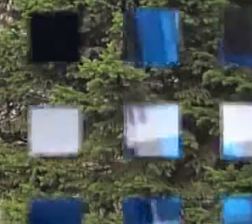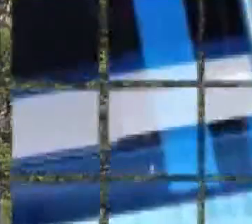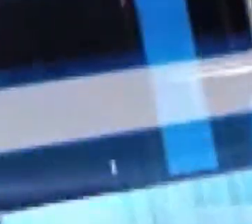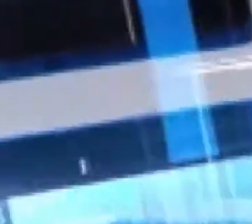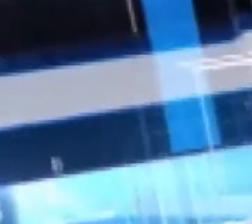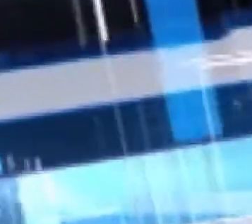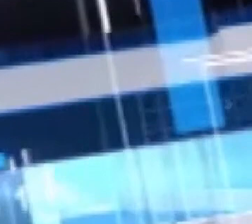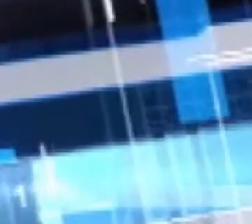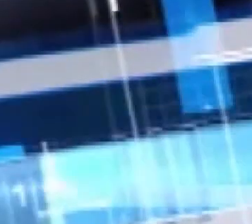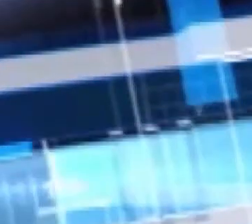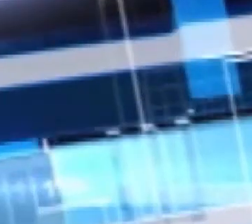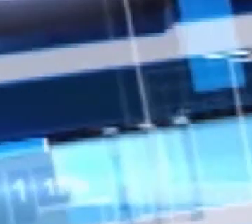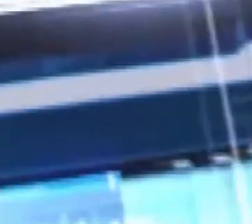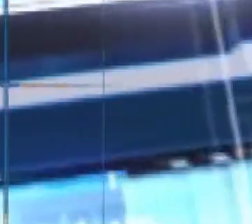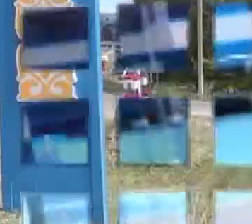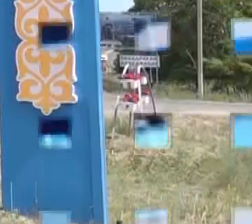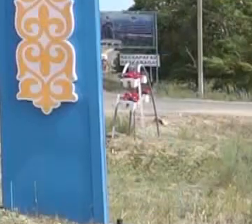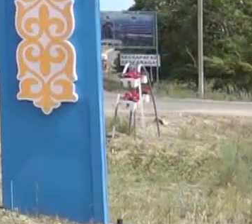объявлений.